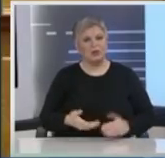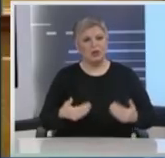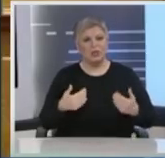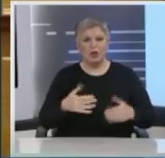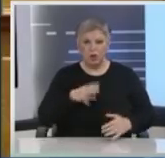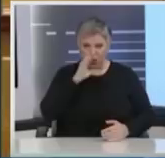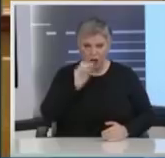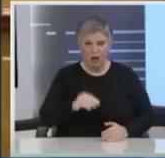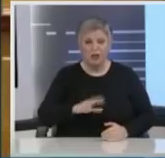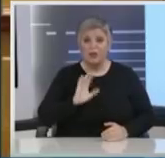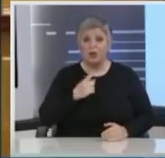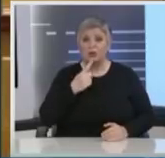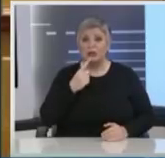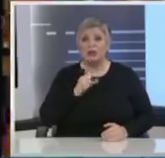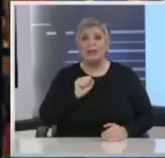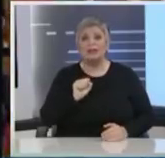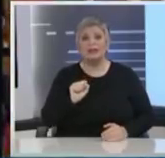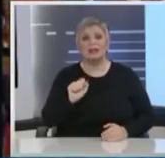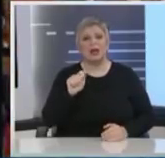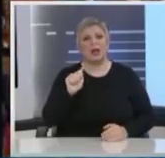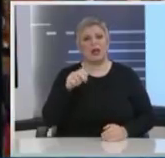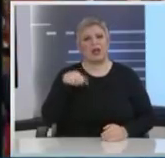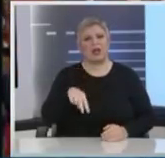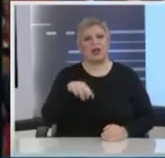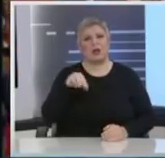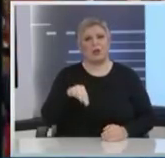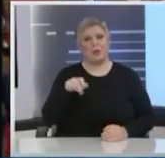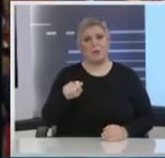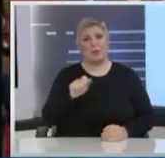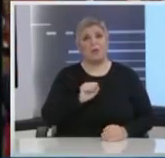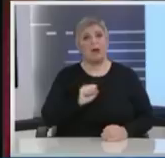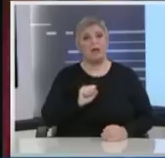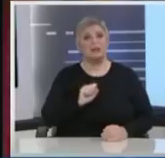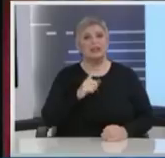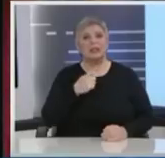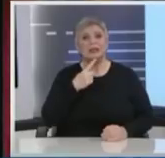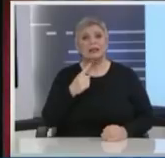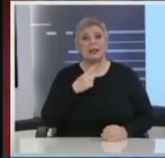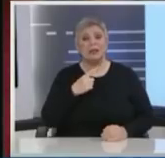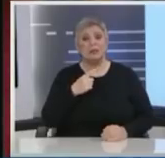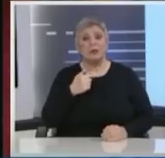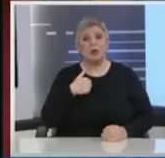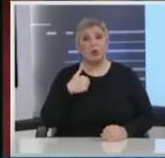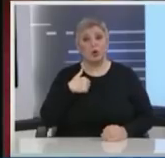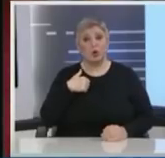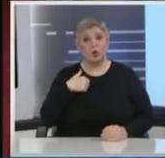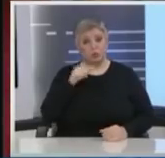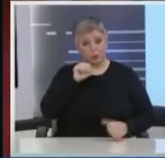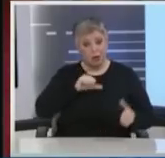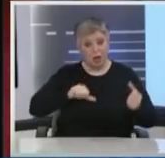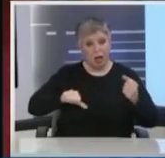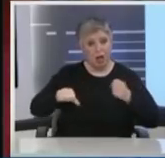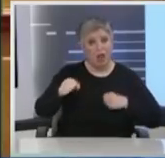κατάθεση Σαλμά. Ο κύριος Σαλμάς ουσιαστικά είπε ότι αντικαταστάθηκε από το Υπουργείο